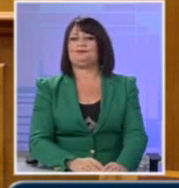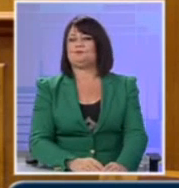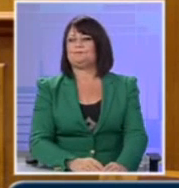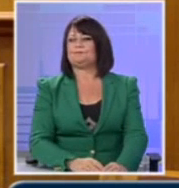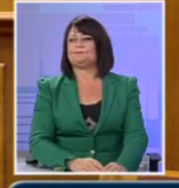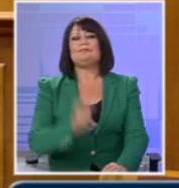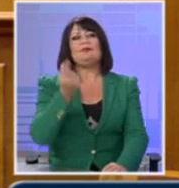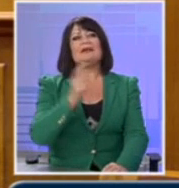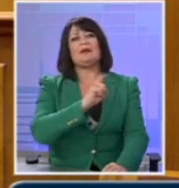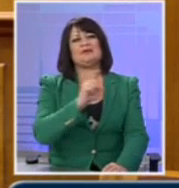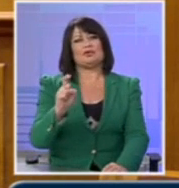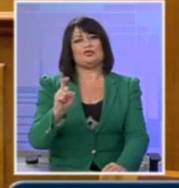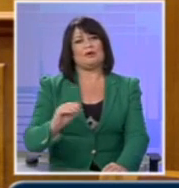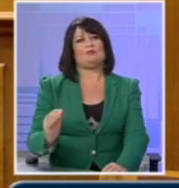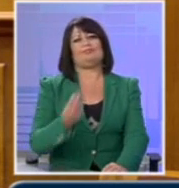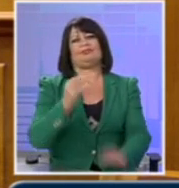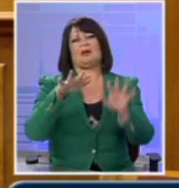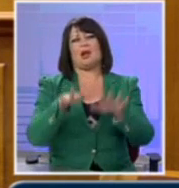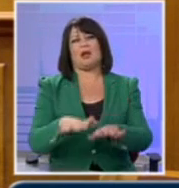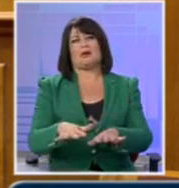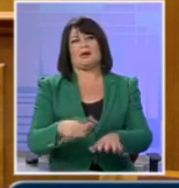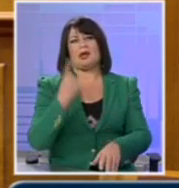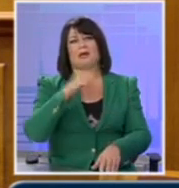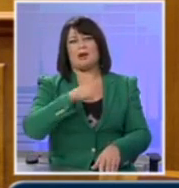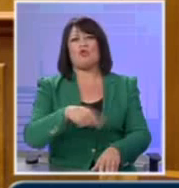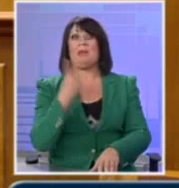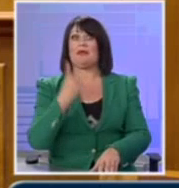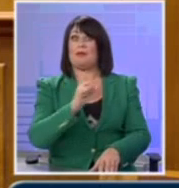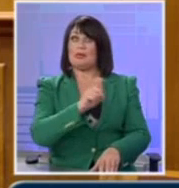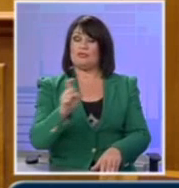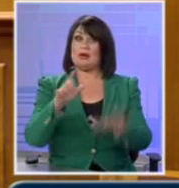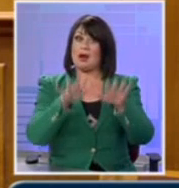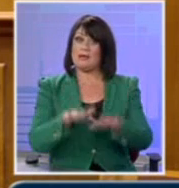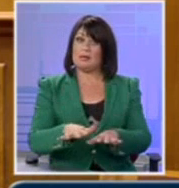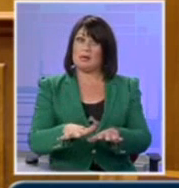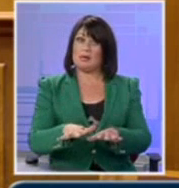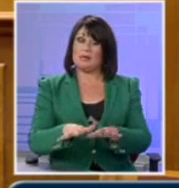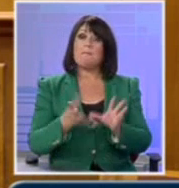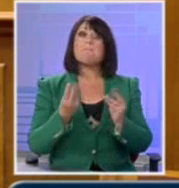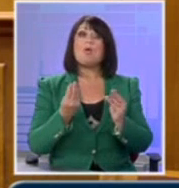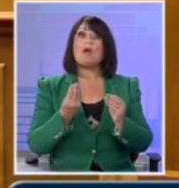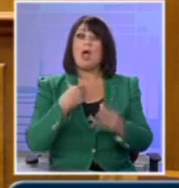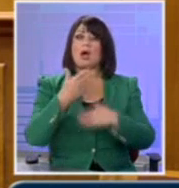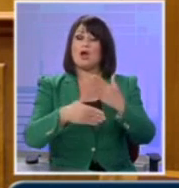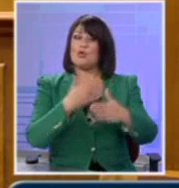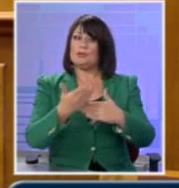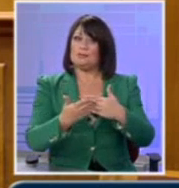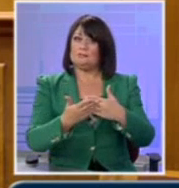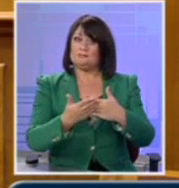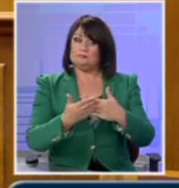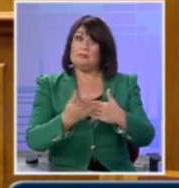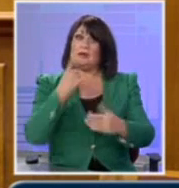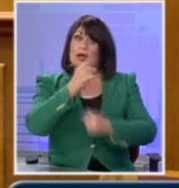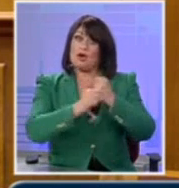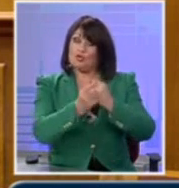Δημιούργησε 1,5 εκατομμύριο ανέργους, 1,2 εκατομμύρια εξ αυτών είναι άνεργοι για μεγαλύτερο διάστημα από 12